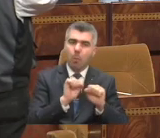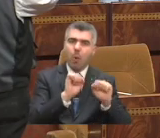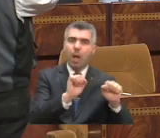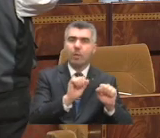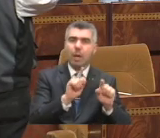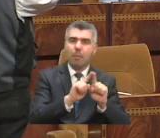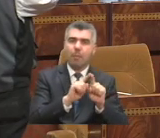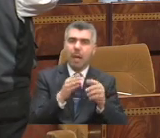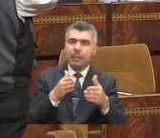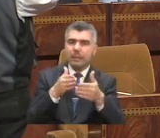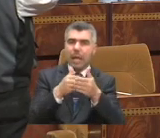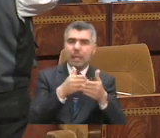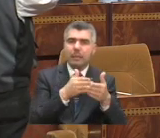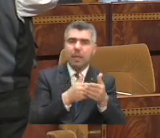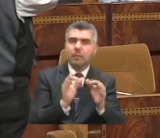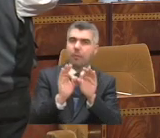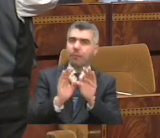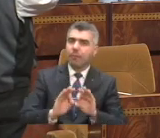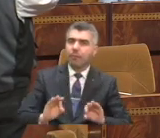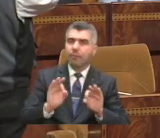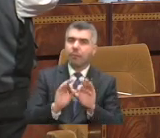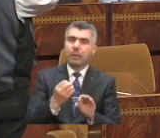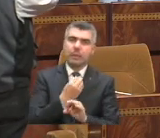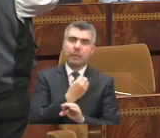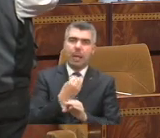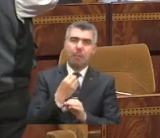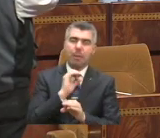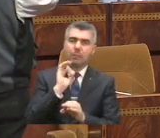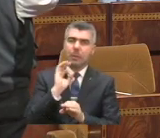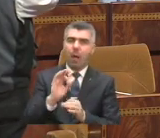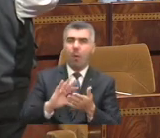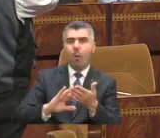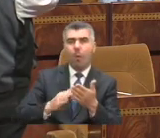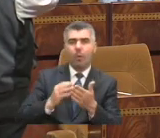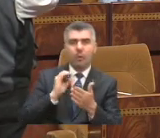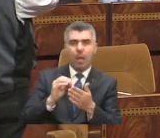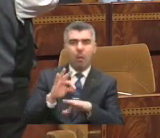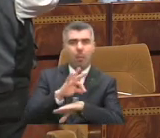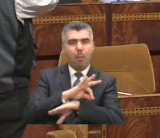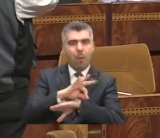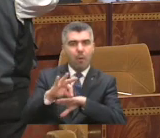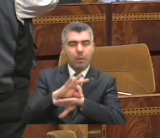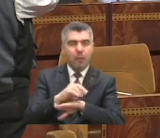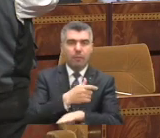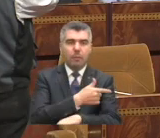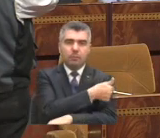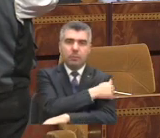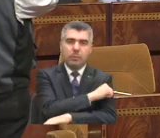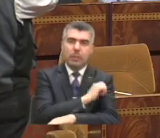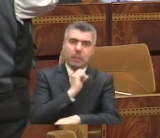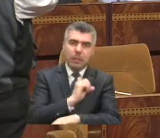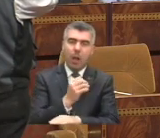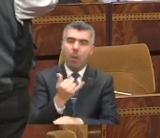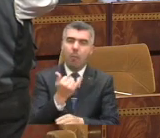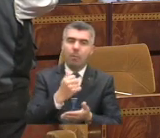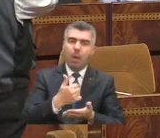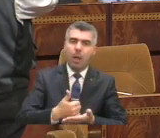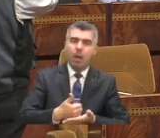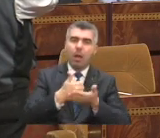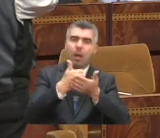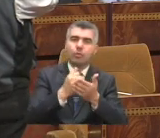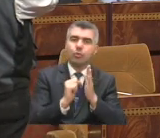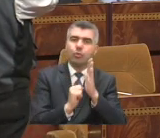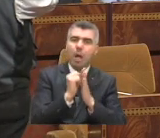التحديات المرتبطة بالمنظومة الصحية، وخاصة ما يتعلق بالموارد البشرية التي تعتبر الأساس لنجاح كل مشروع